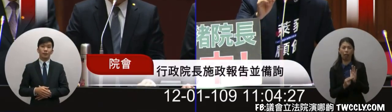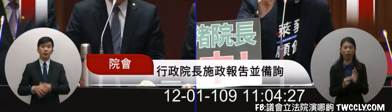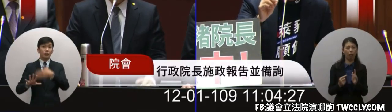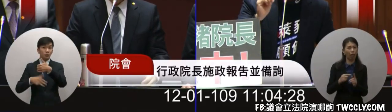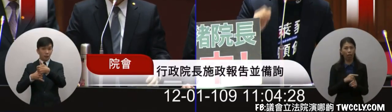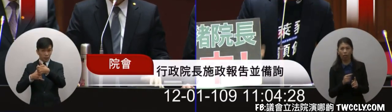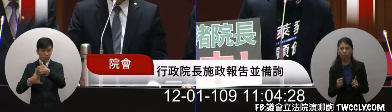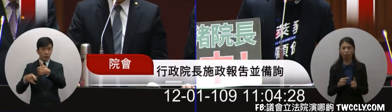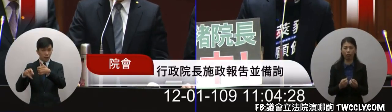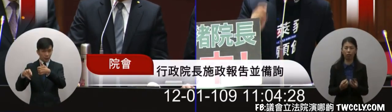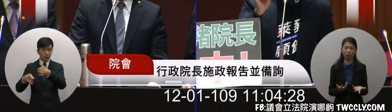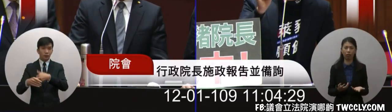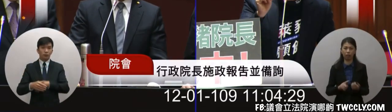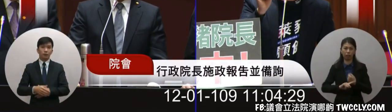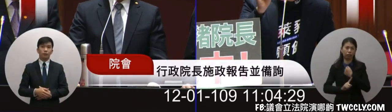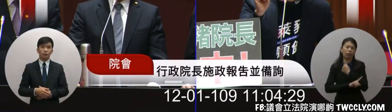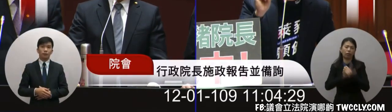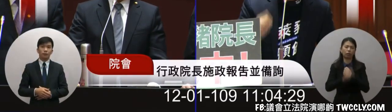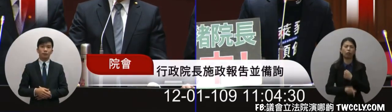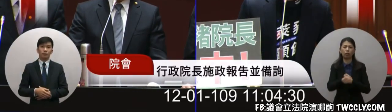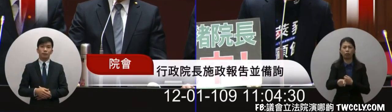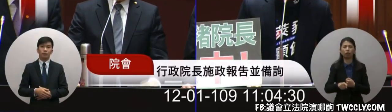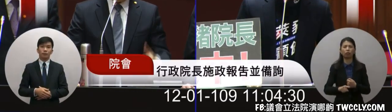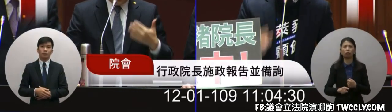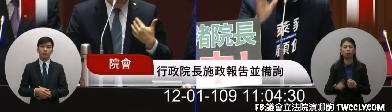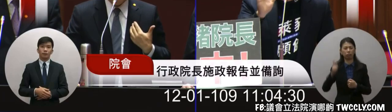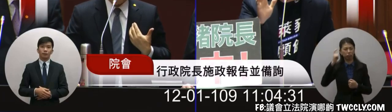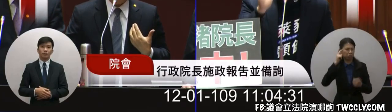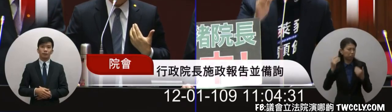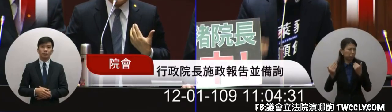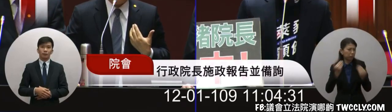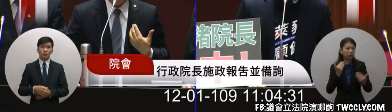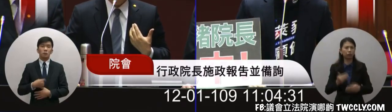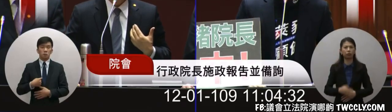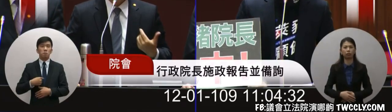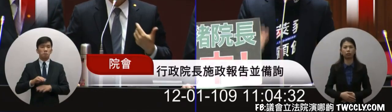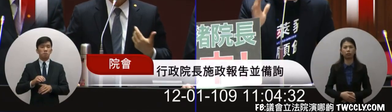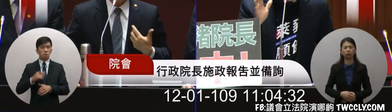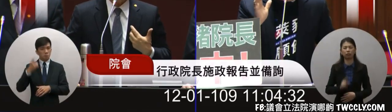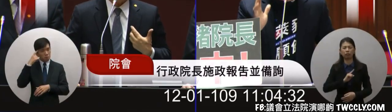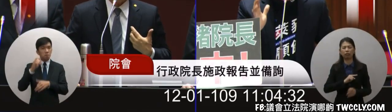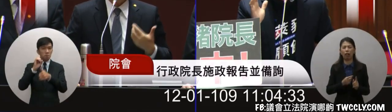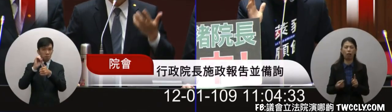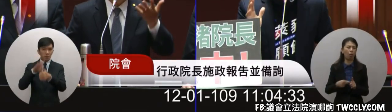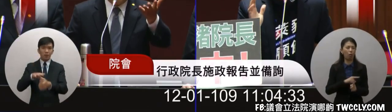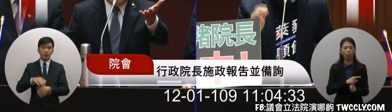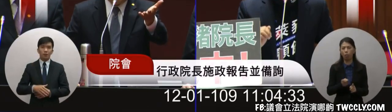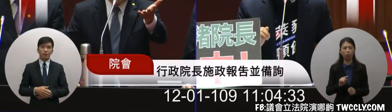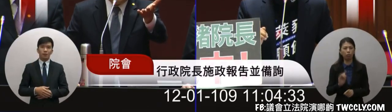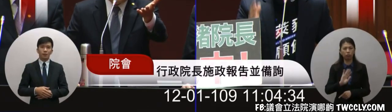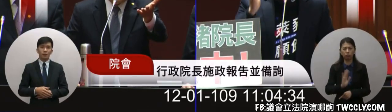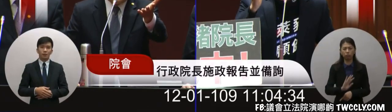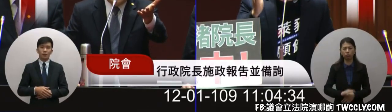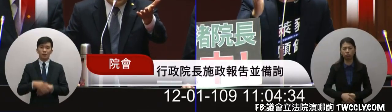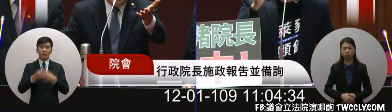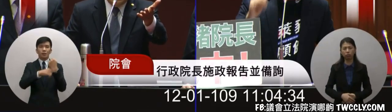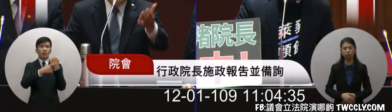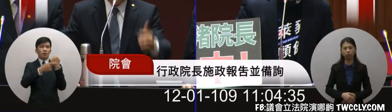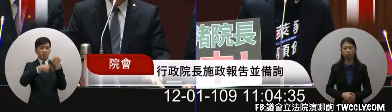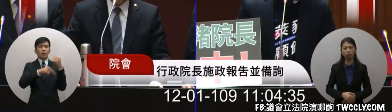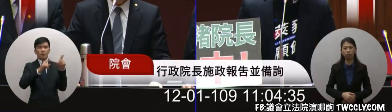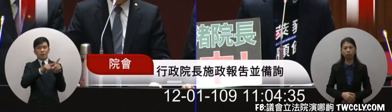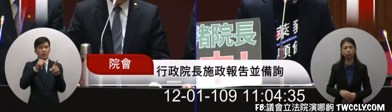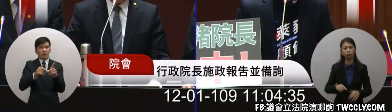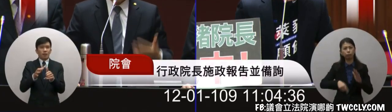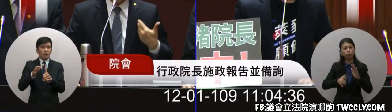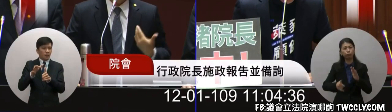长，你是法律人，所以你的逻辑一定比我清楚。 所以我 不要自圆其说了，真的没有办法。 好，不足以自行啊。 来，